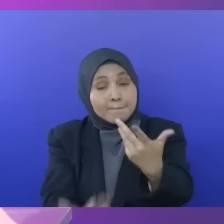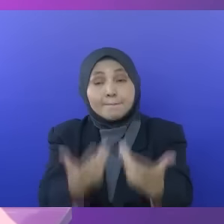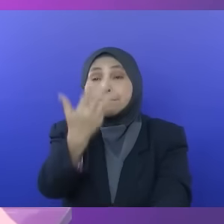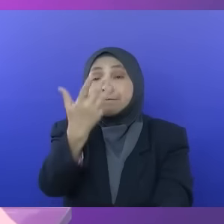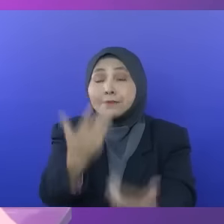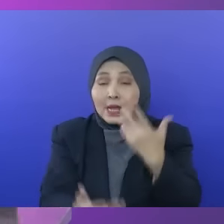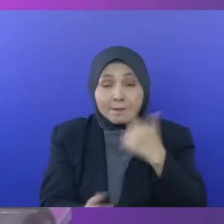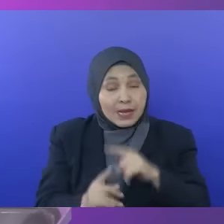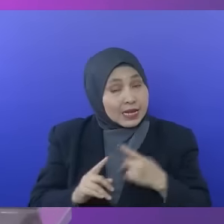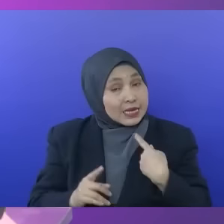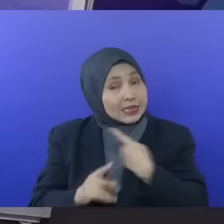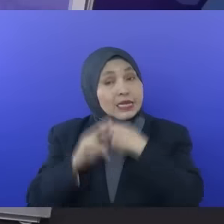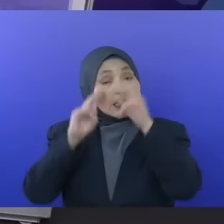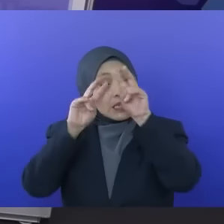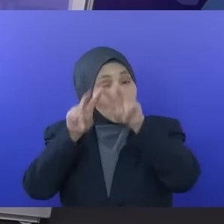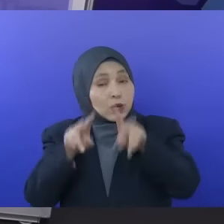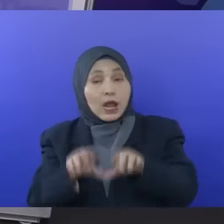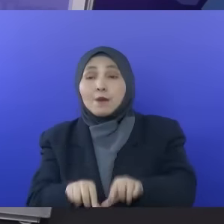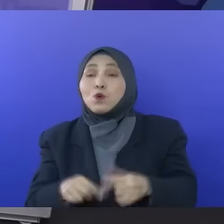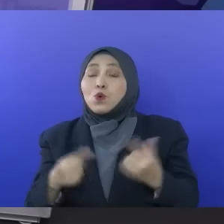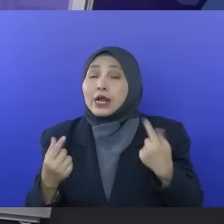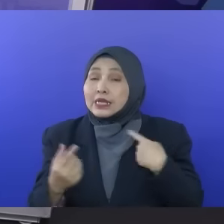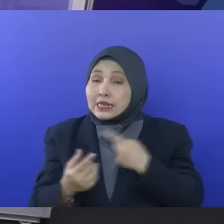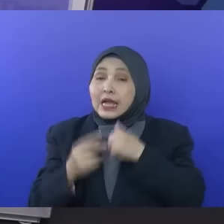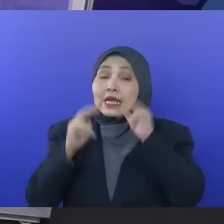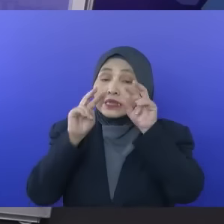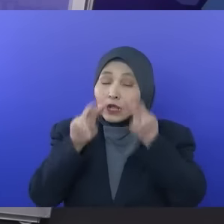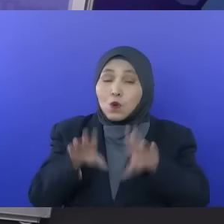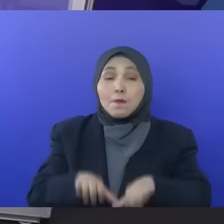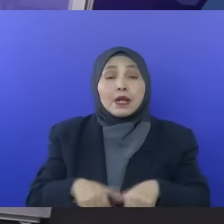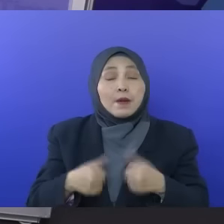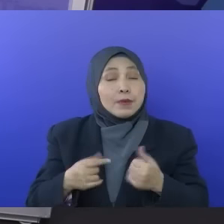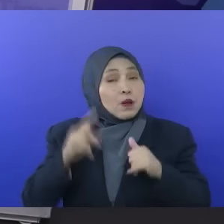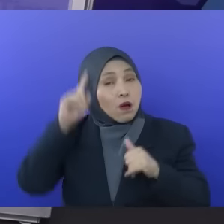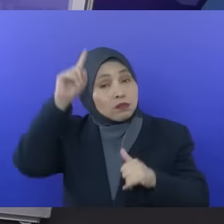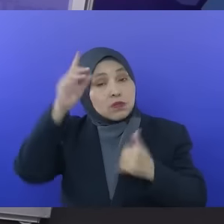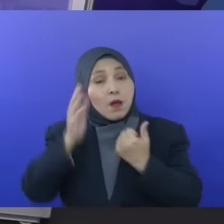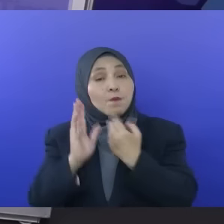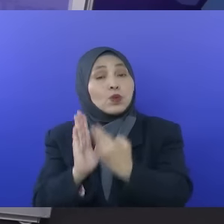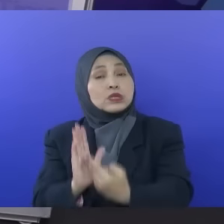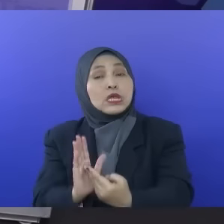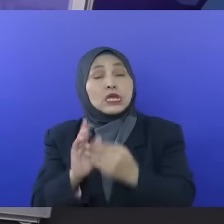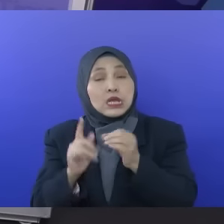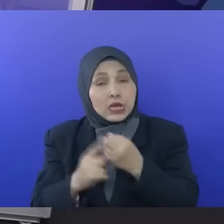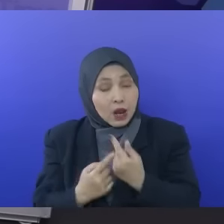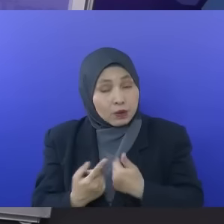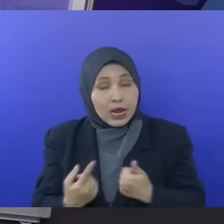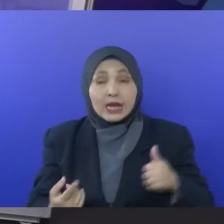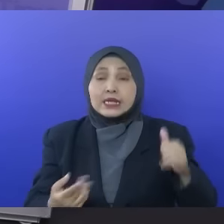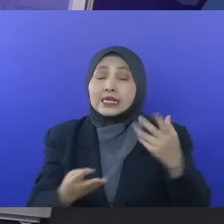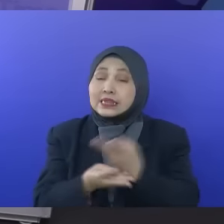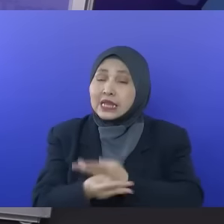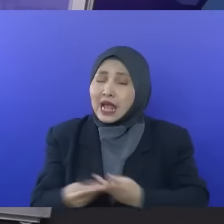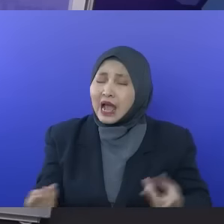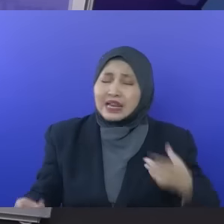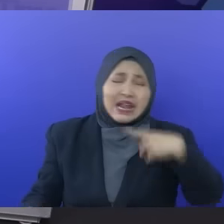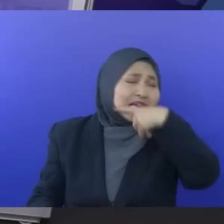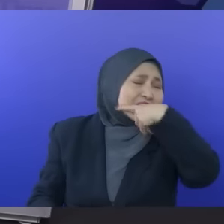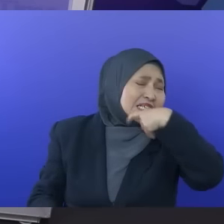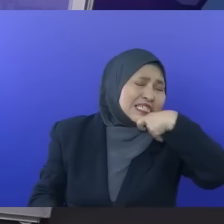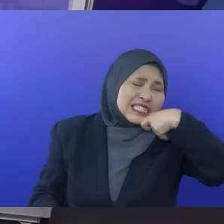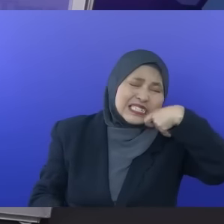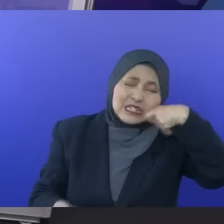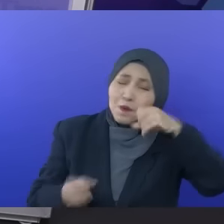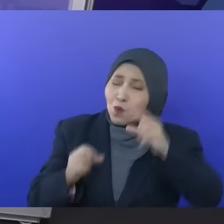apa bila kita melihat ya di dalam Alquran ini nanti kita akan lihat Bagaimana Allah buktikan bahwa kalau daripada tanah kontang boleh tumbuh sesuatu